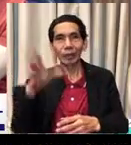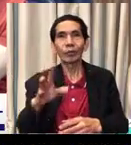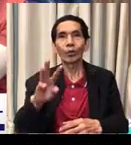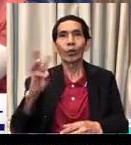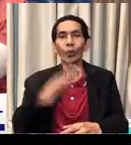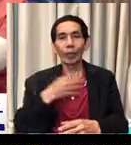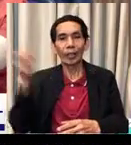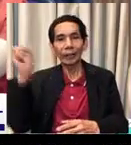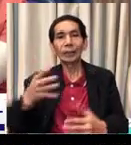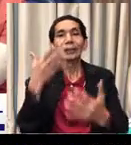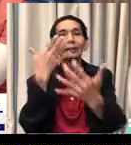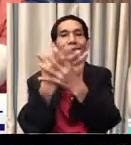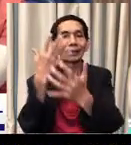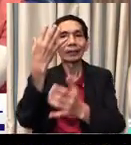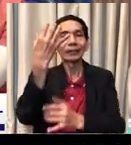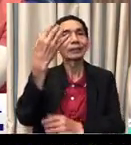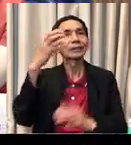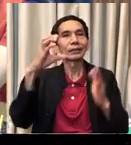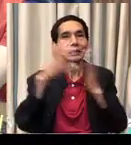natin. Sa city jail nga lang.